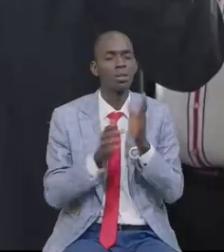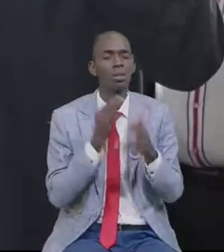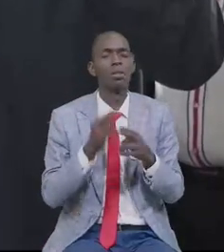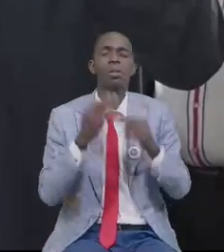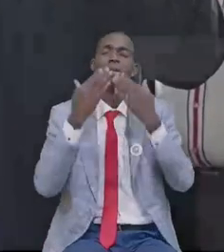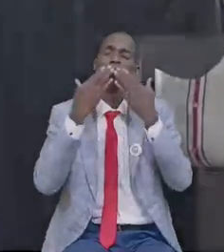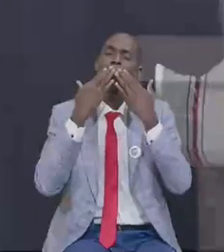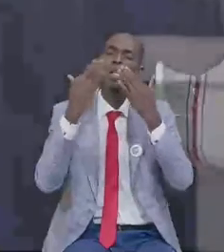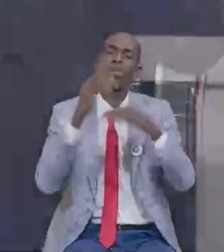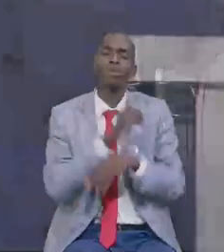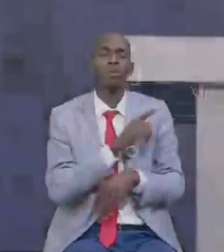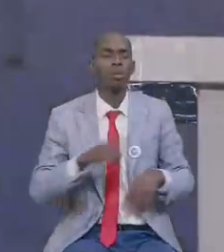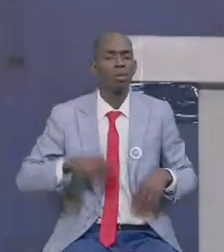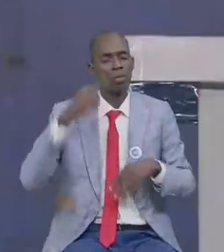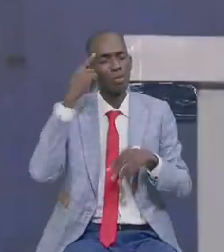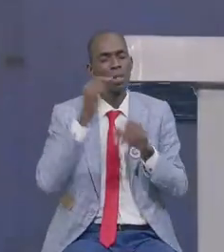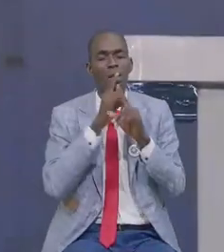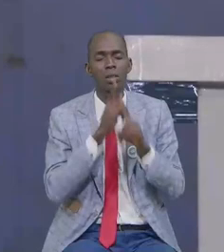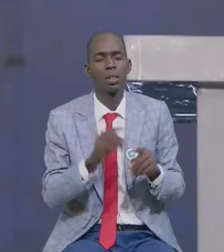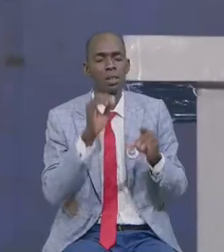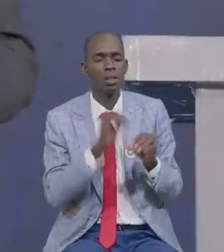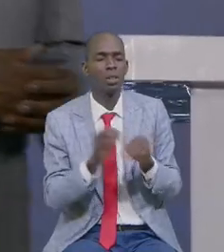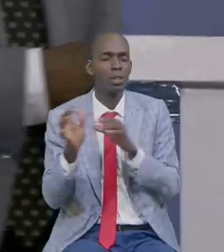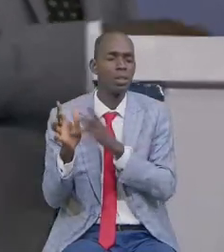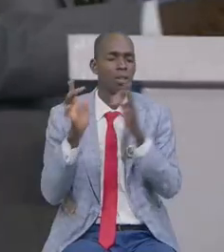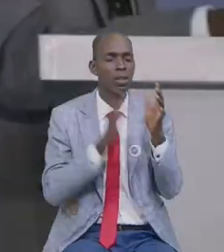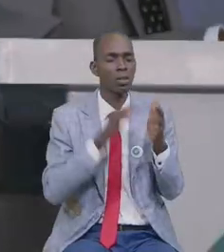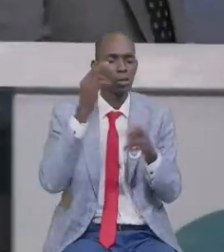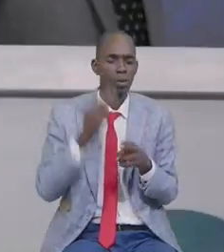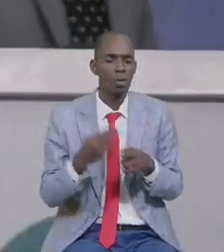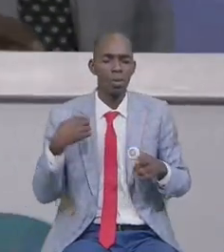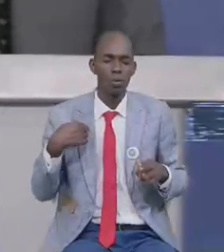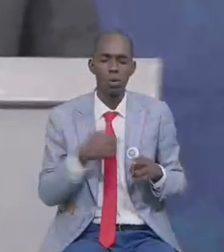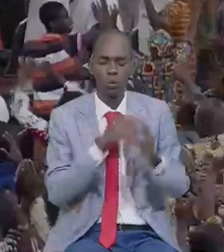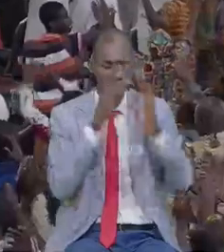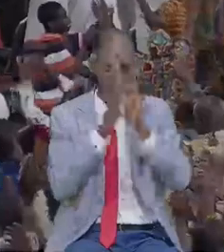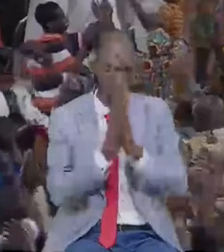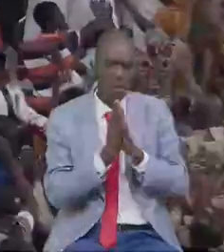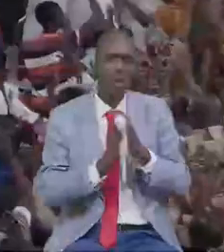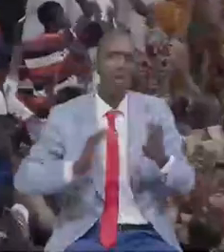Merci pour les ossements, Seigneur. Au nom de Jésus, nous prions.